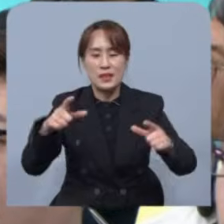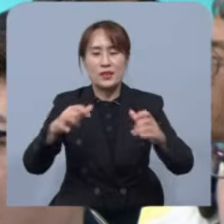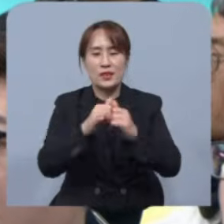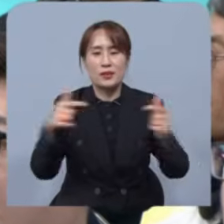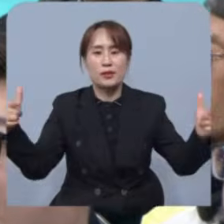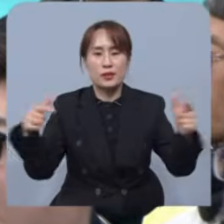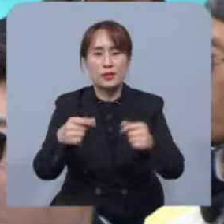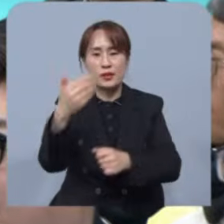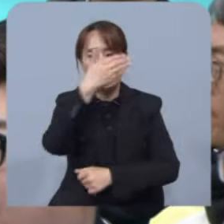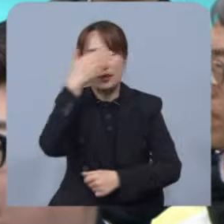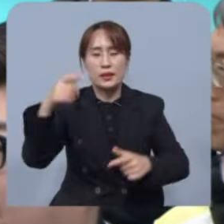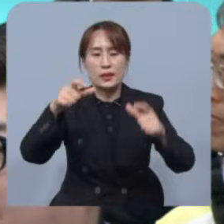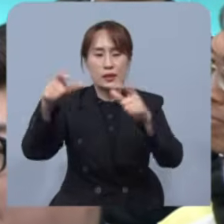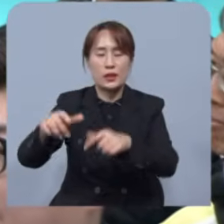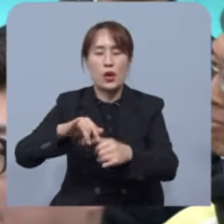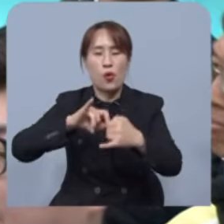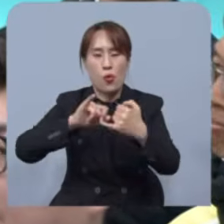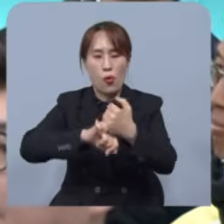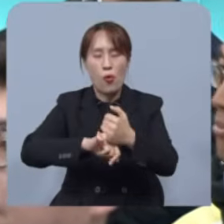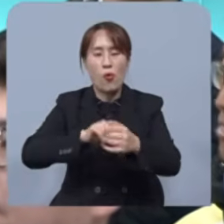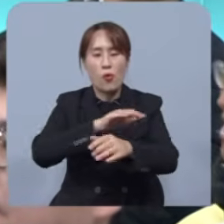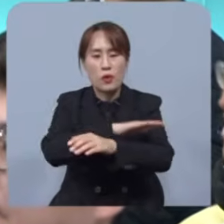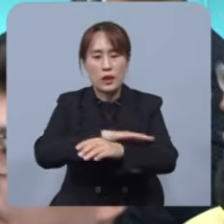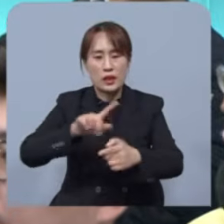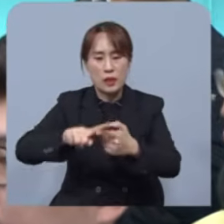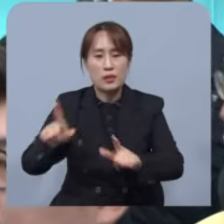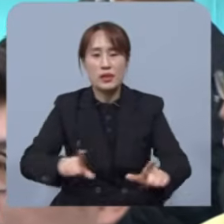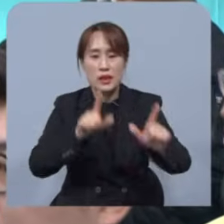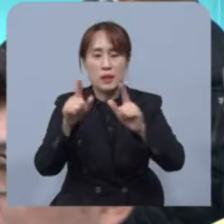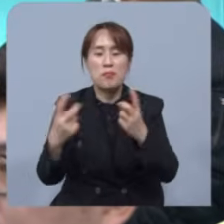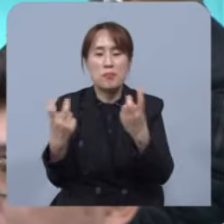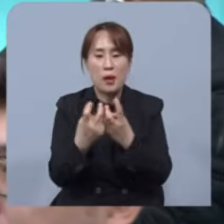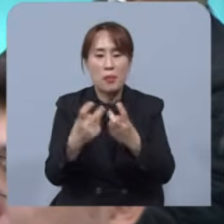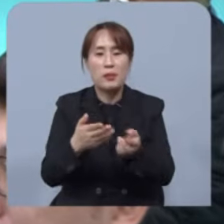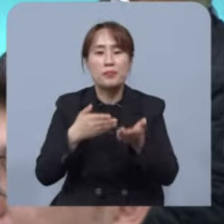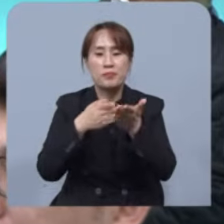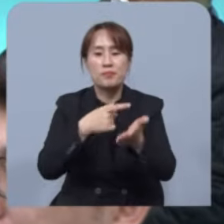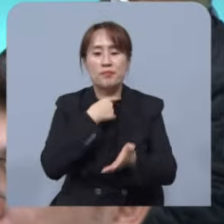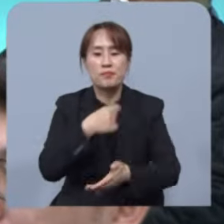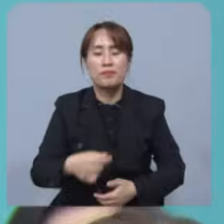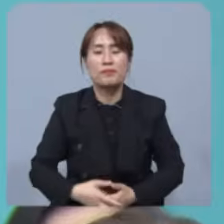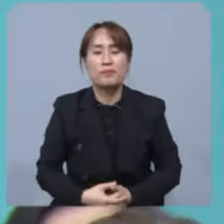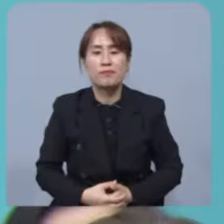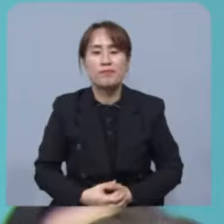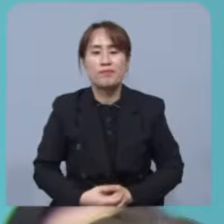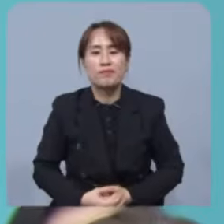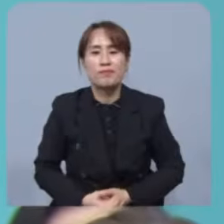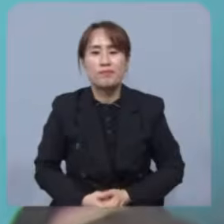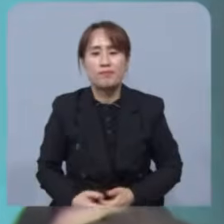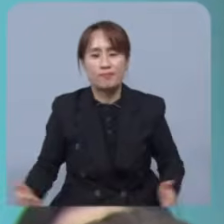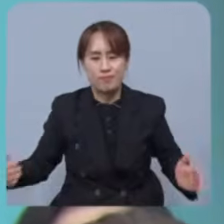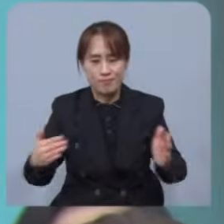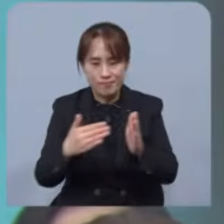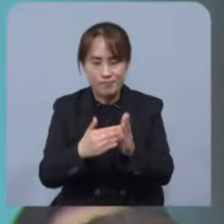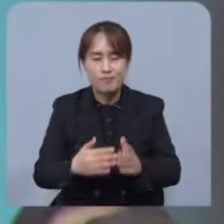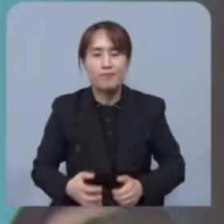속에 청년들이 지역에 정착할 수 있도록 하기 위한 방안들을 제안드리고 싶습니다. 이상입니다.